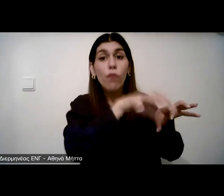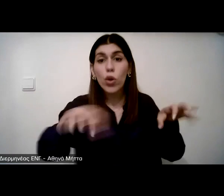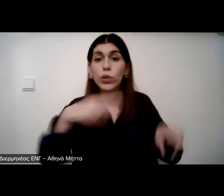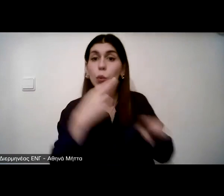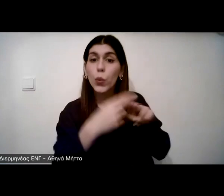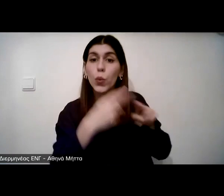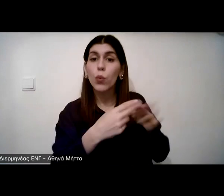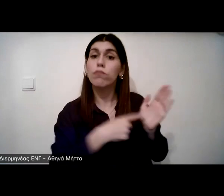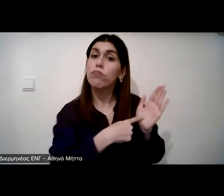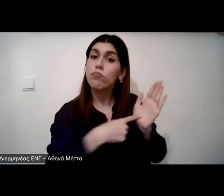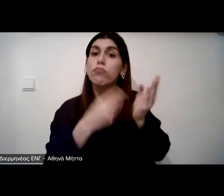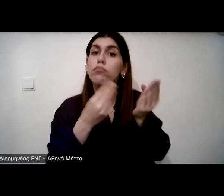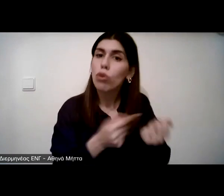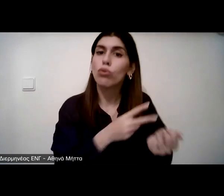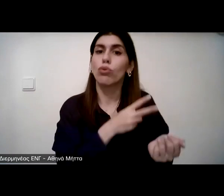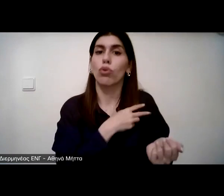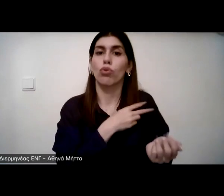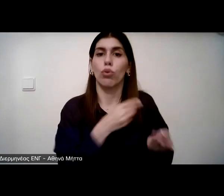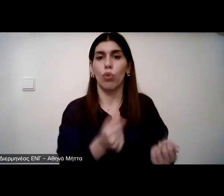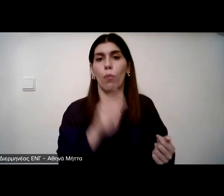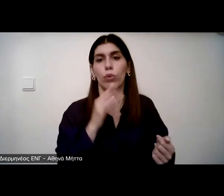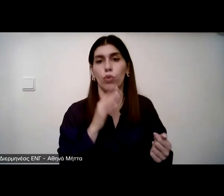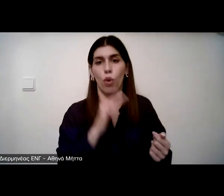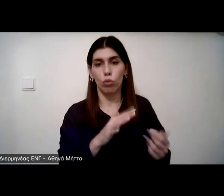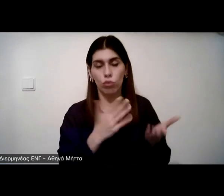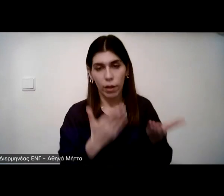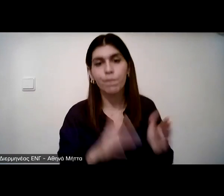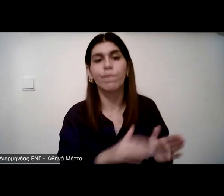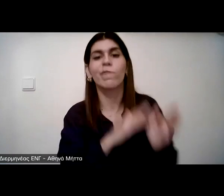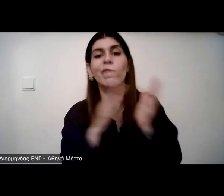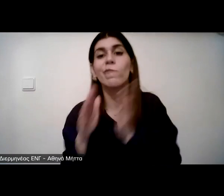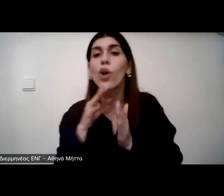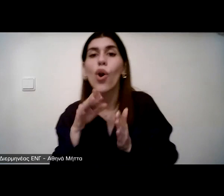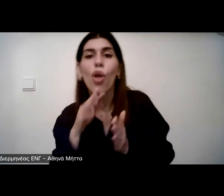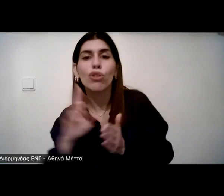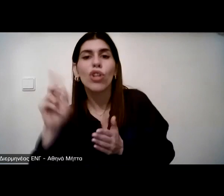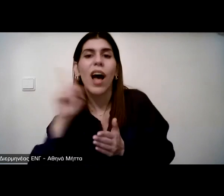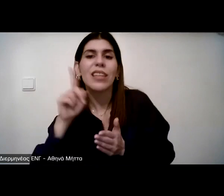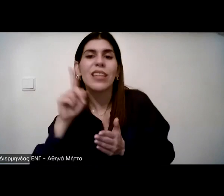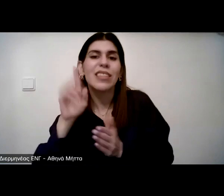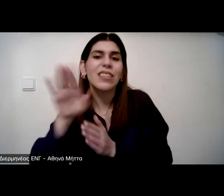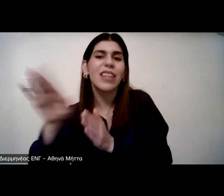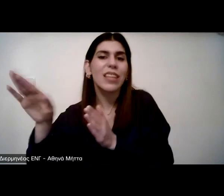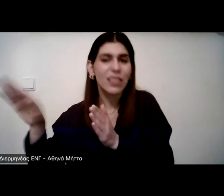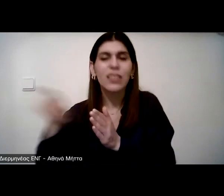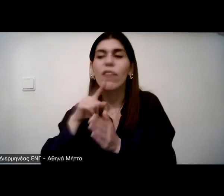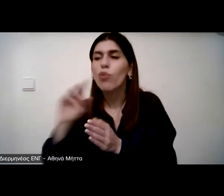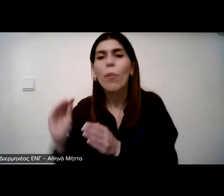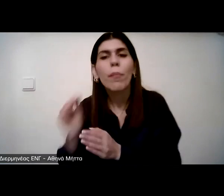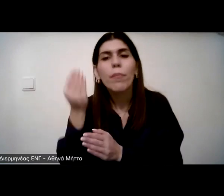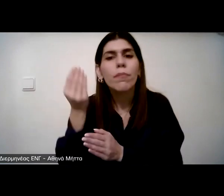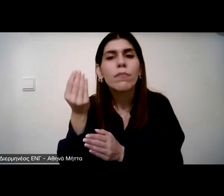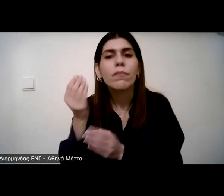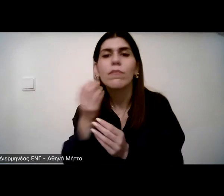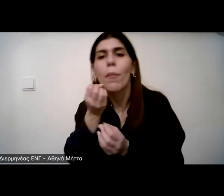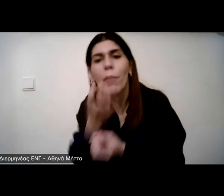Καθώς η σεξιστική γλώσσα αντανακλά ξεκάθαρα σεξιστικές κοινωνικές πρακτικές, είναι